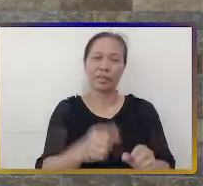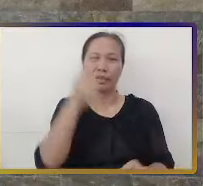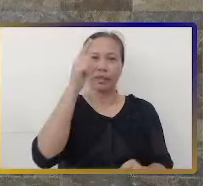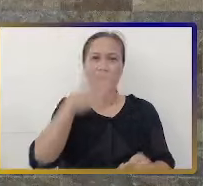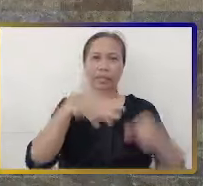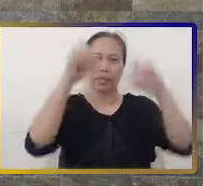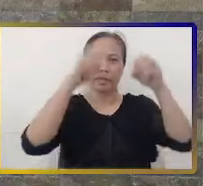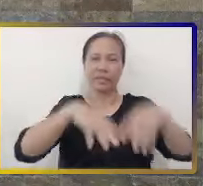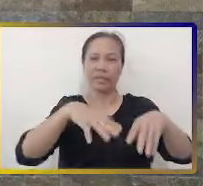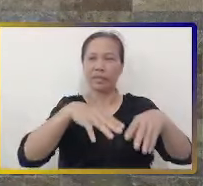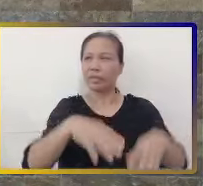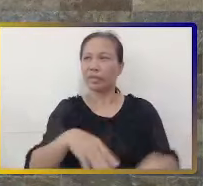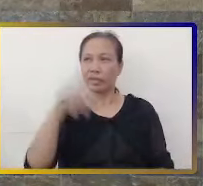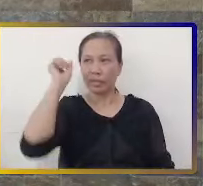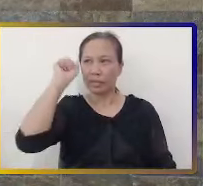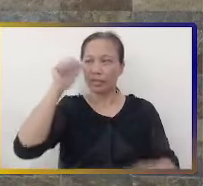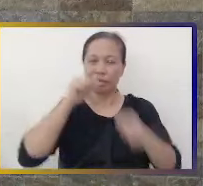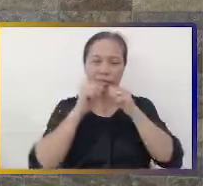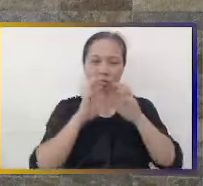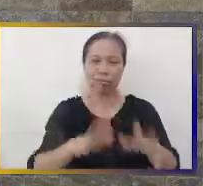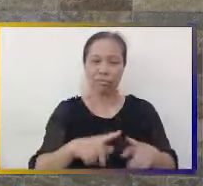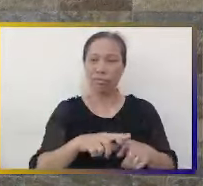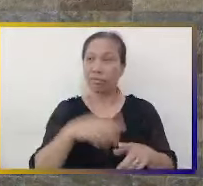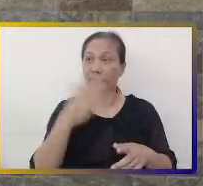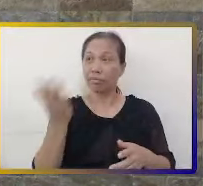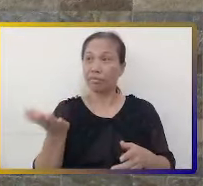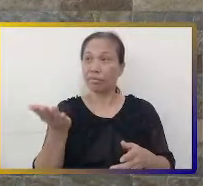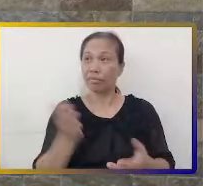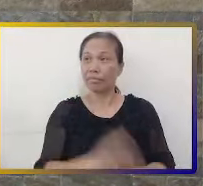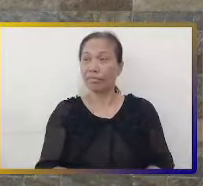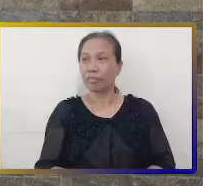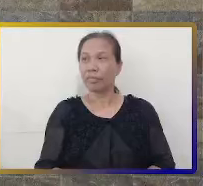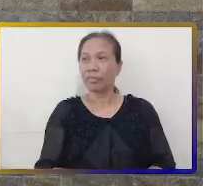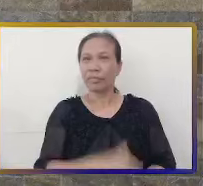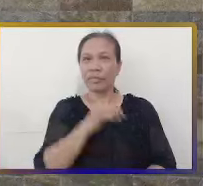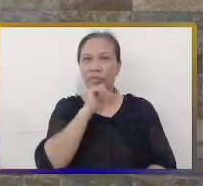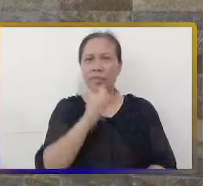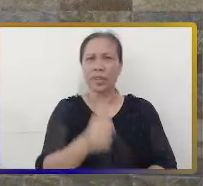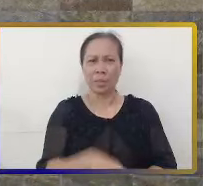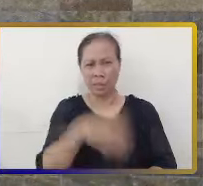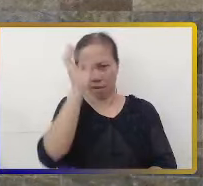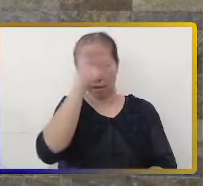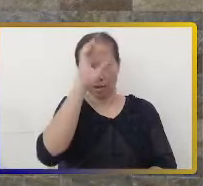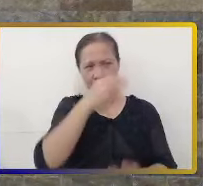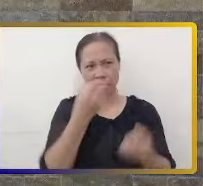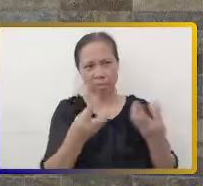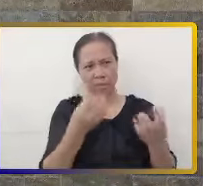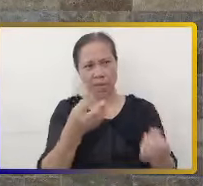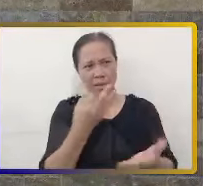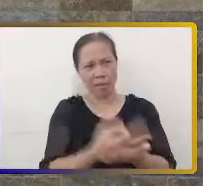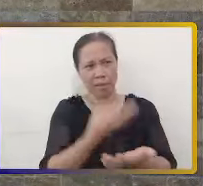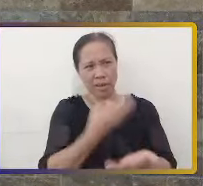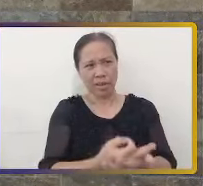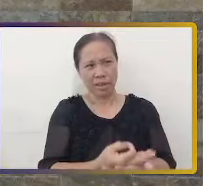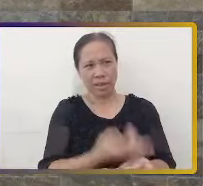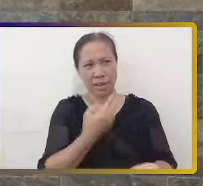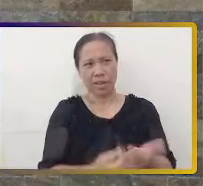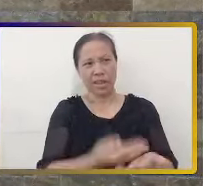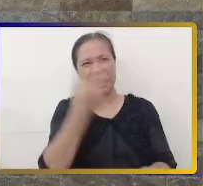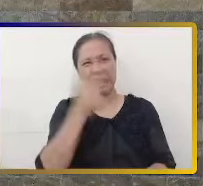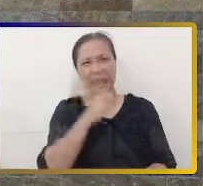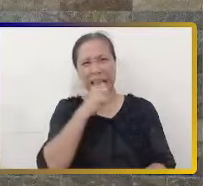as you see you see now Huwag niyo kong hanapan ng maraming pera kapatid but ang kayamanan ay hindi nasusukat